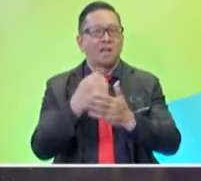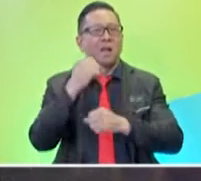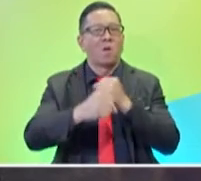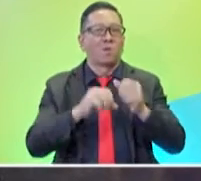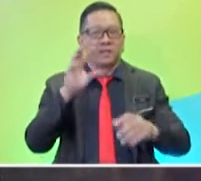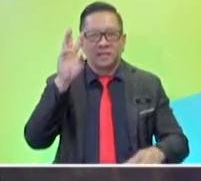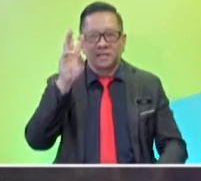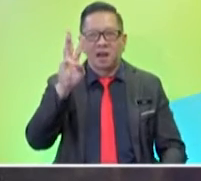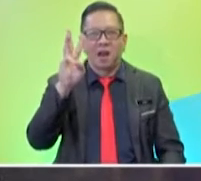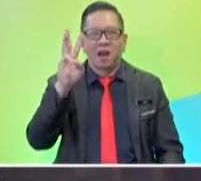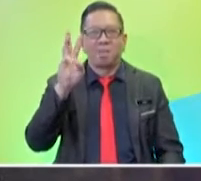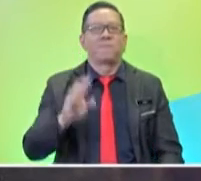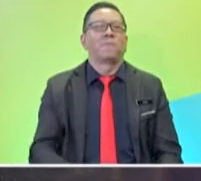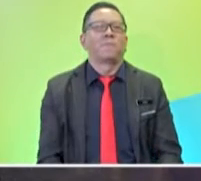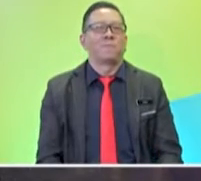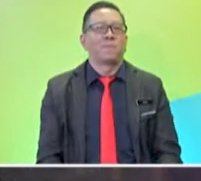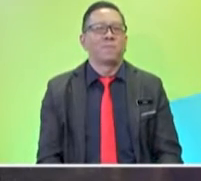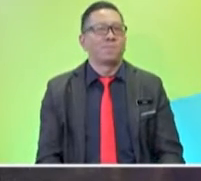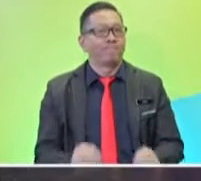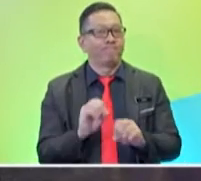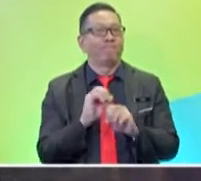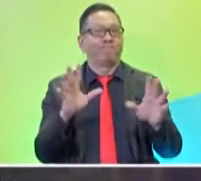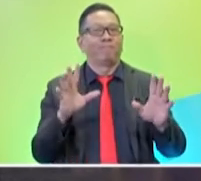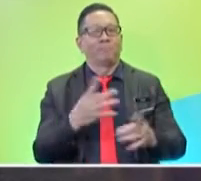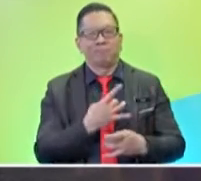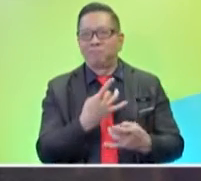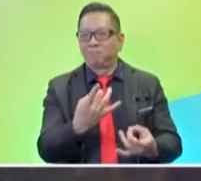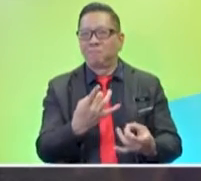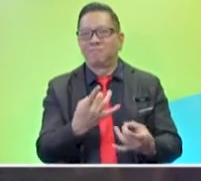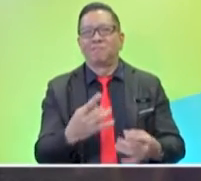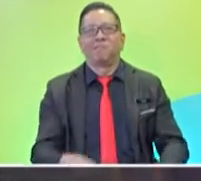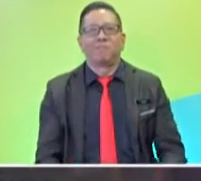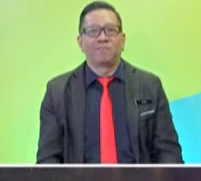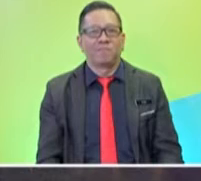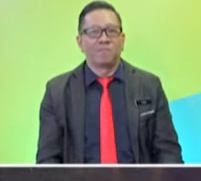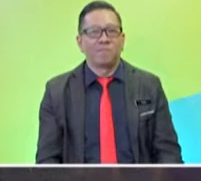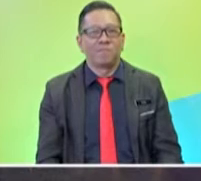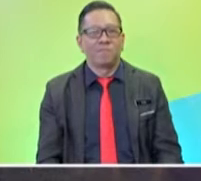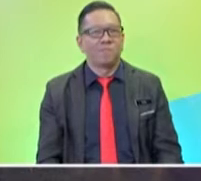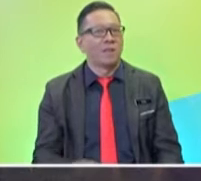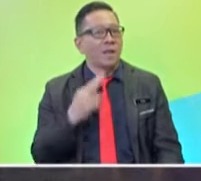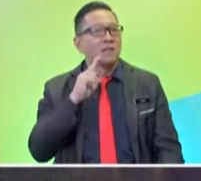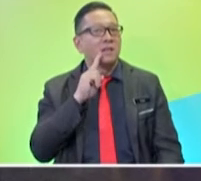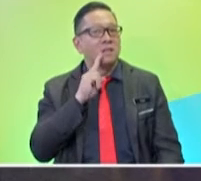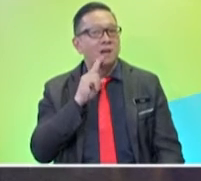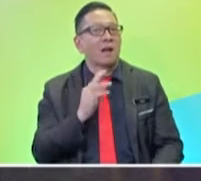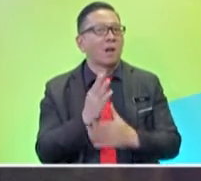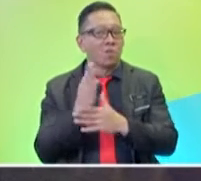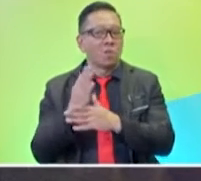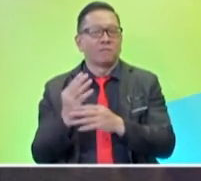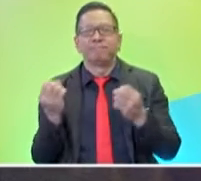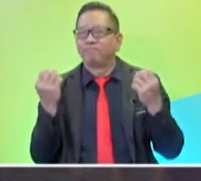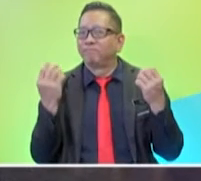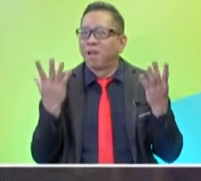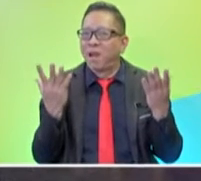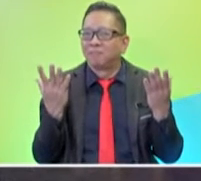6. Cukup menarik sekali cikgu. Dan Mira tahu selepas ini cikgu Has akan kongsikan lebih banyak lagi aktiviti